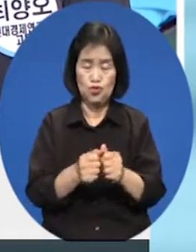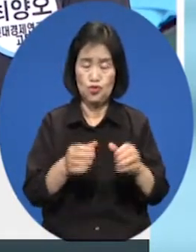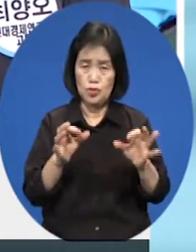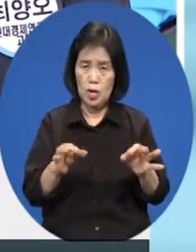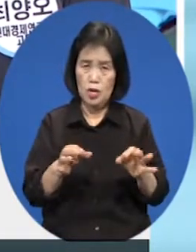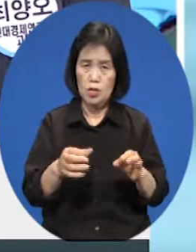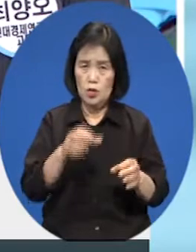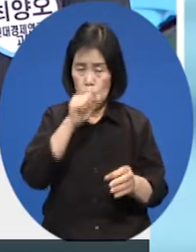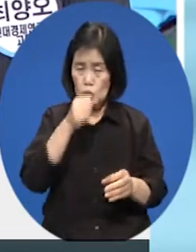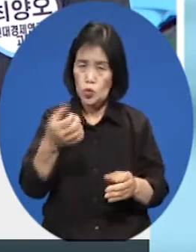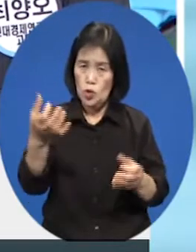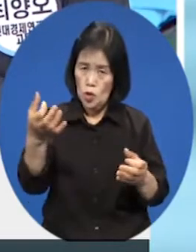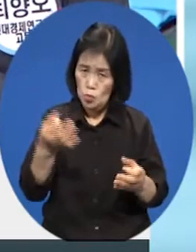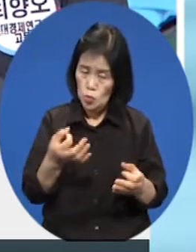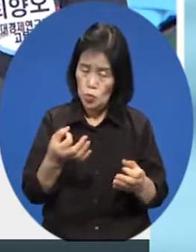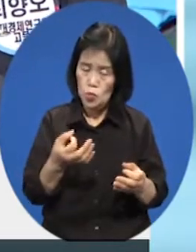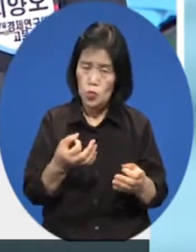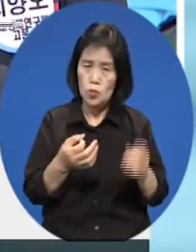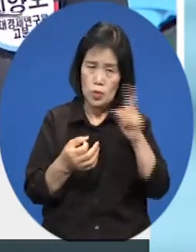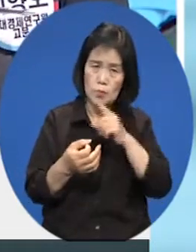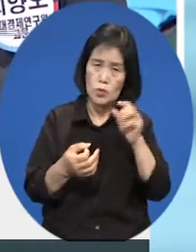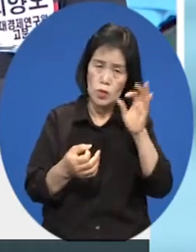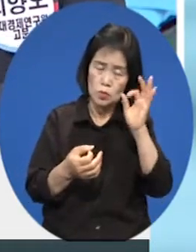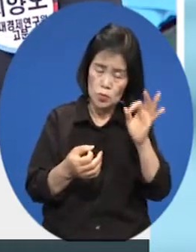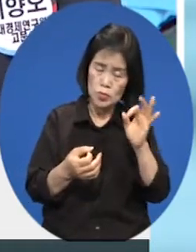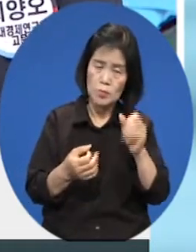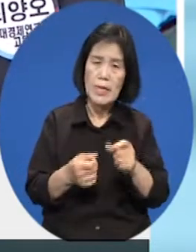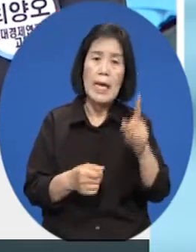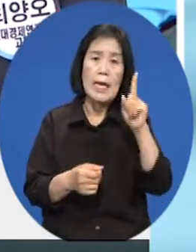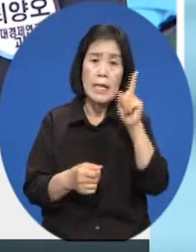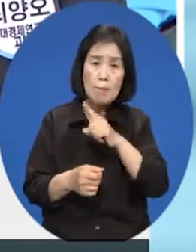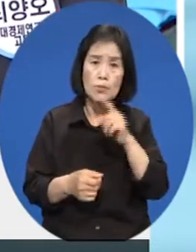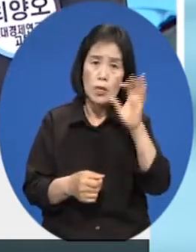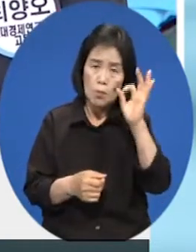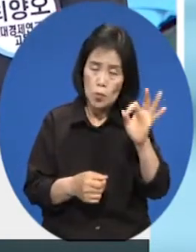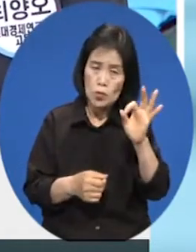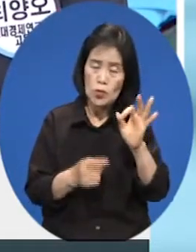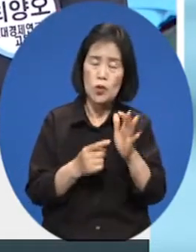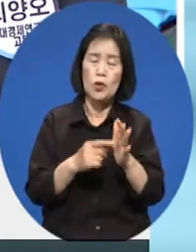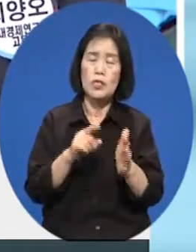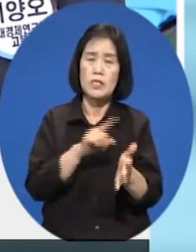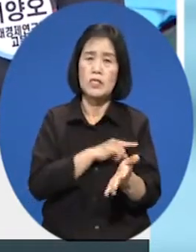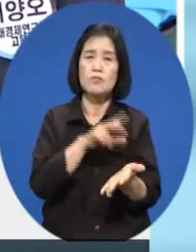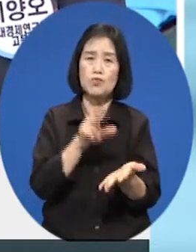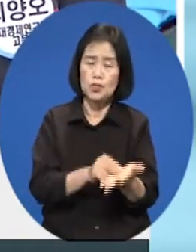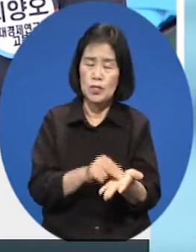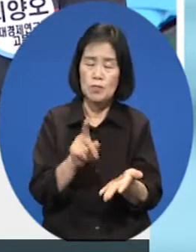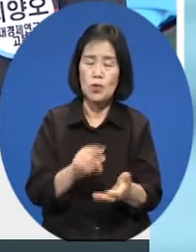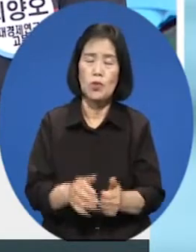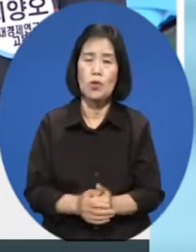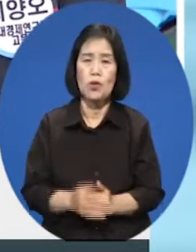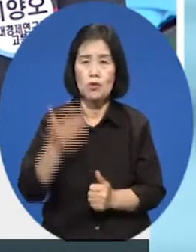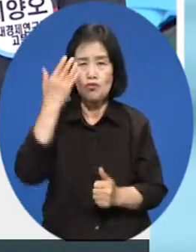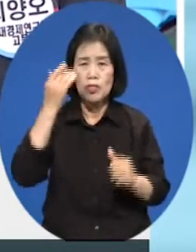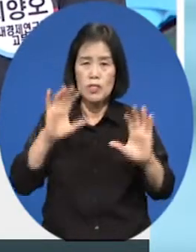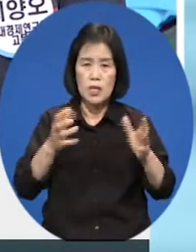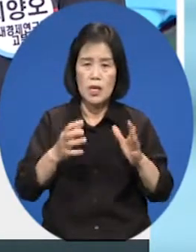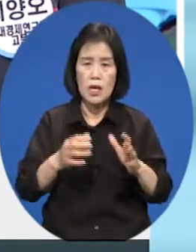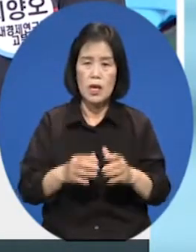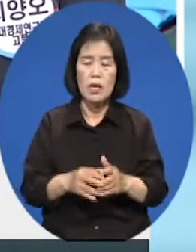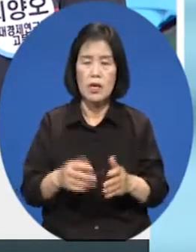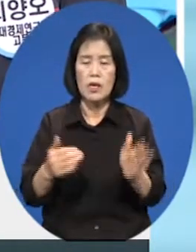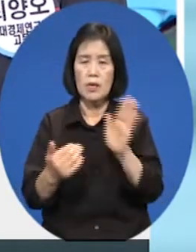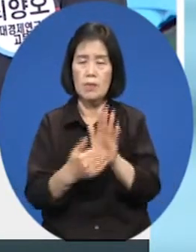좋게 보는 데하고 나쁘게 보는 데 있는데요. 나쁘게 보는 데서의 가장 큰 요인은 뭐냐면 우리나라가